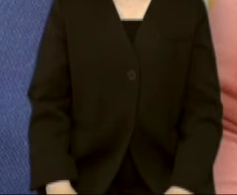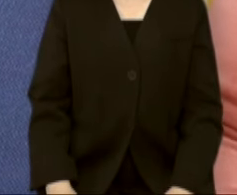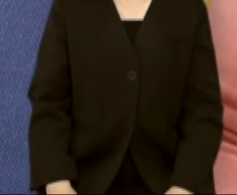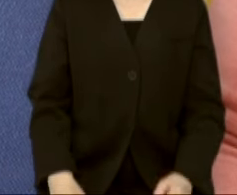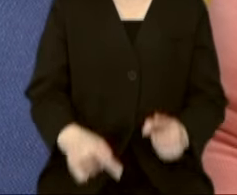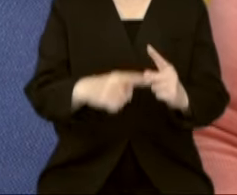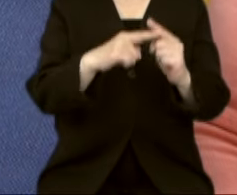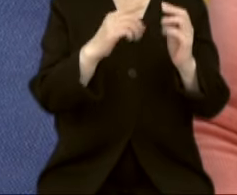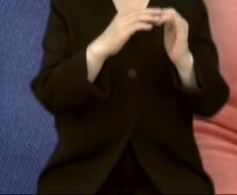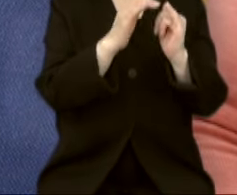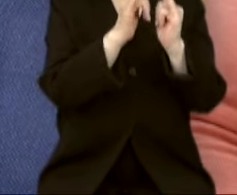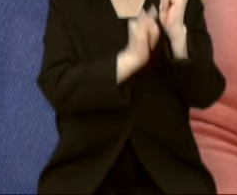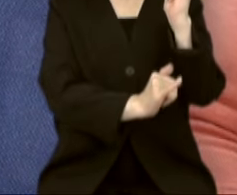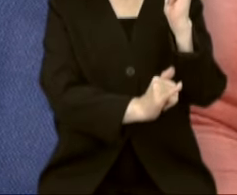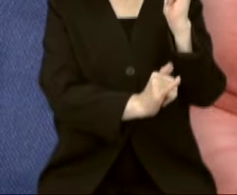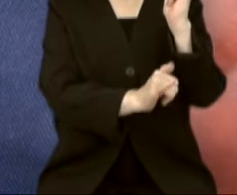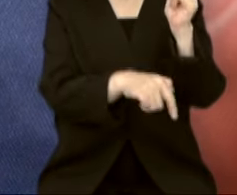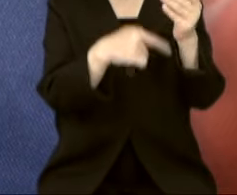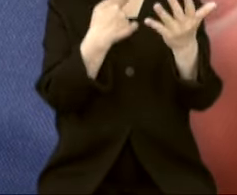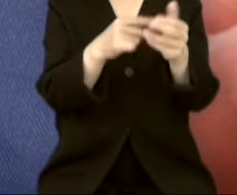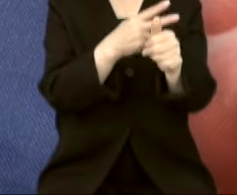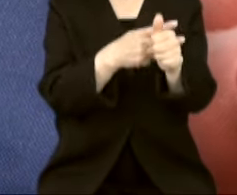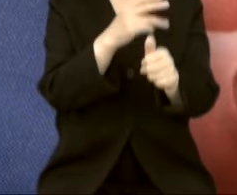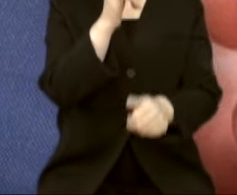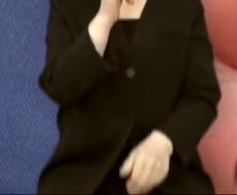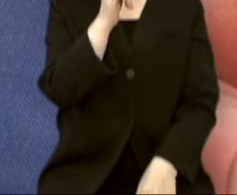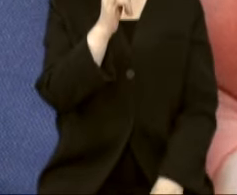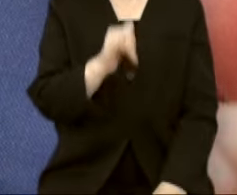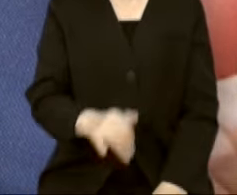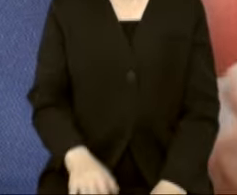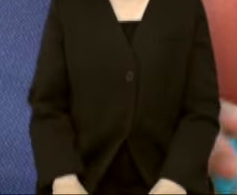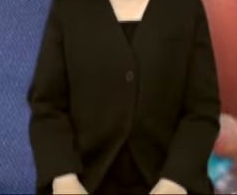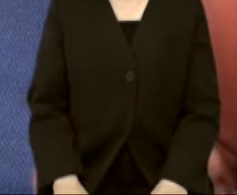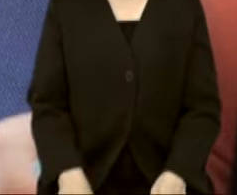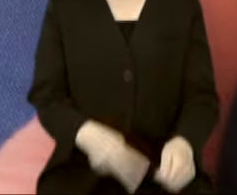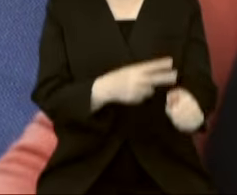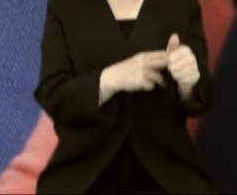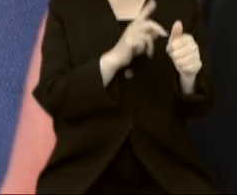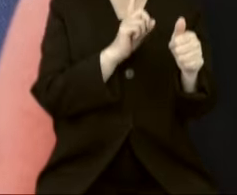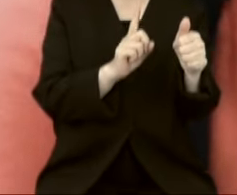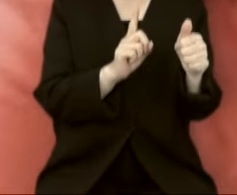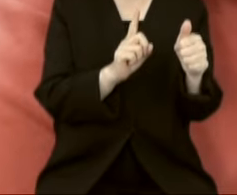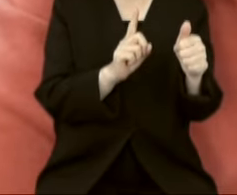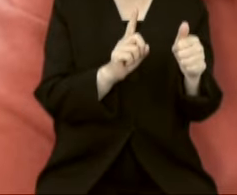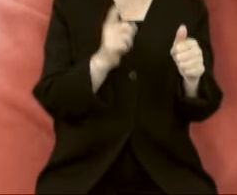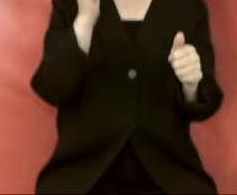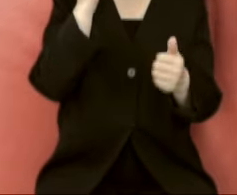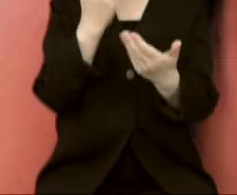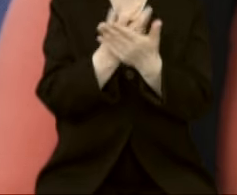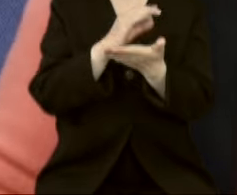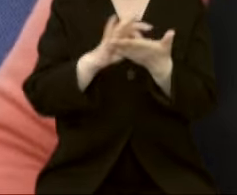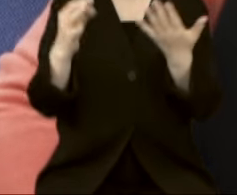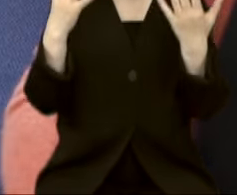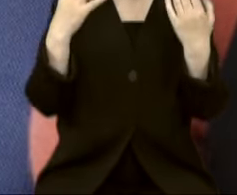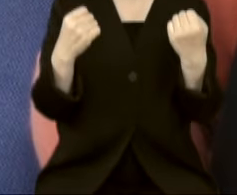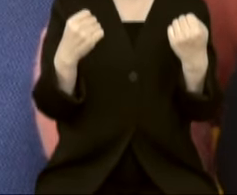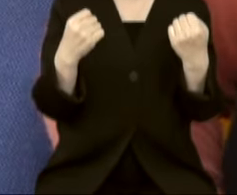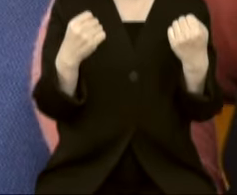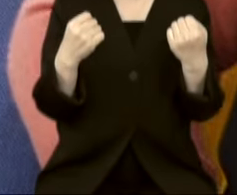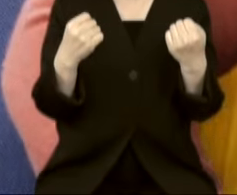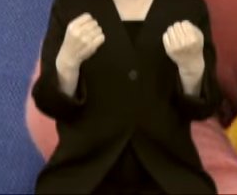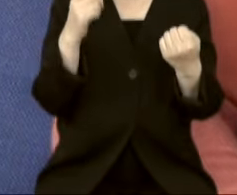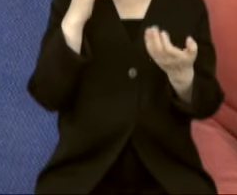교회사 가르치는 교수님이 있었어요. 선두환 네. 교수님인데 가르칠 네. 때 한자를 너무 많이 사용했어요.